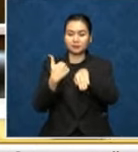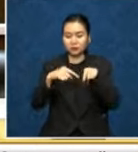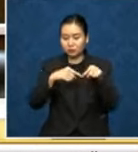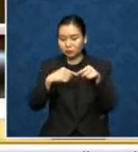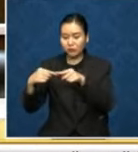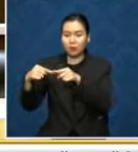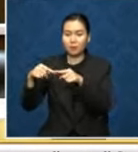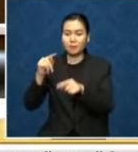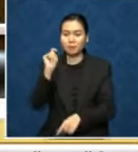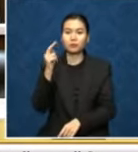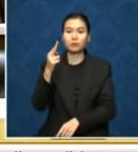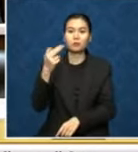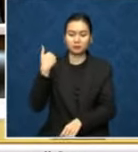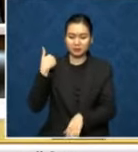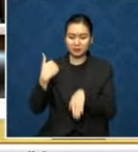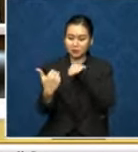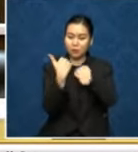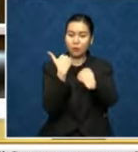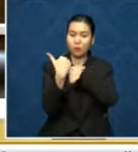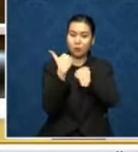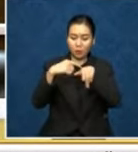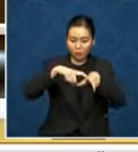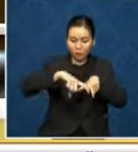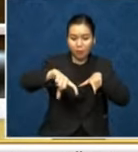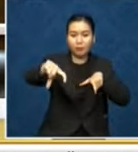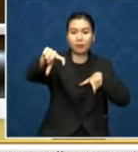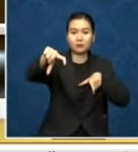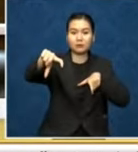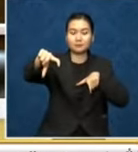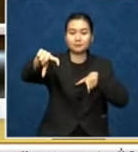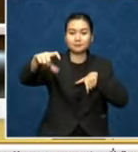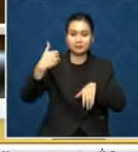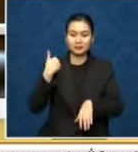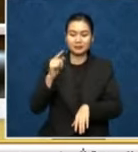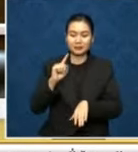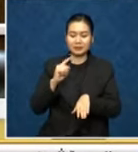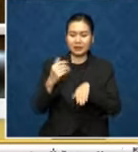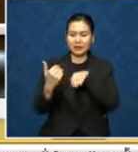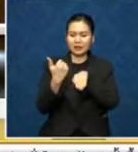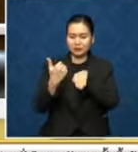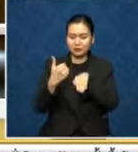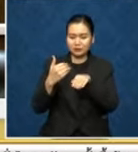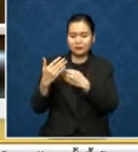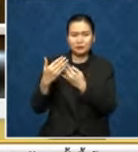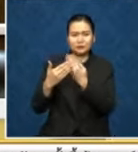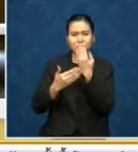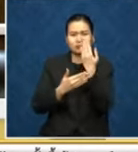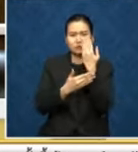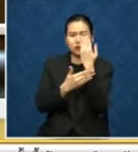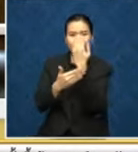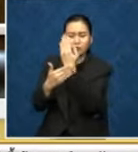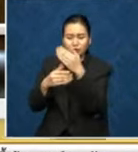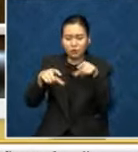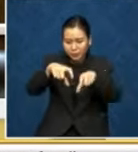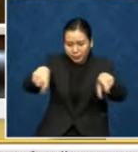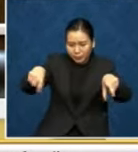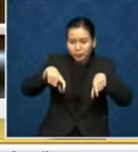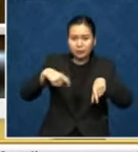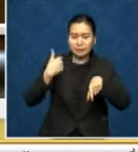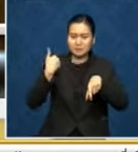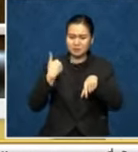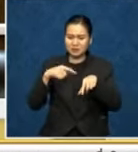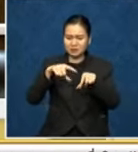ครับท่านประธานโดยถนนเส้นนี้เนี่ยจะเป็นถนนที่ผ่านนะครับซอยเป็นจำนวนมากมีการสลับช่องจราจรไปมาครับ1เลน